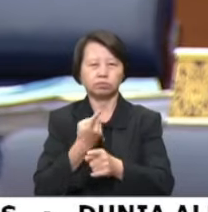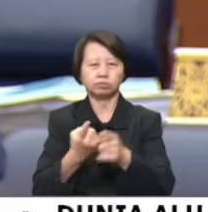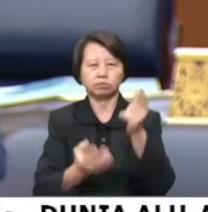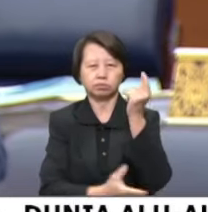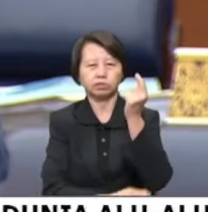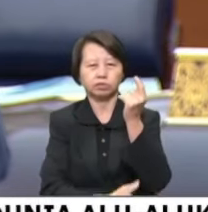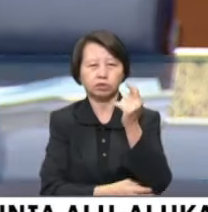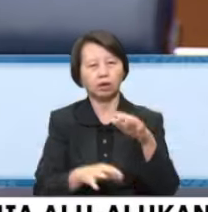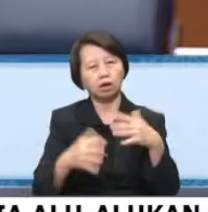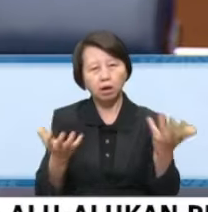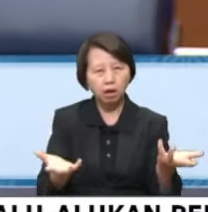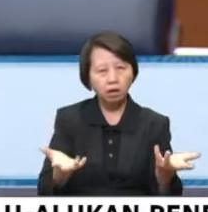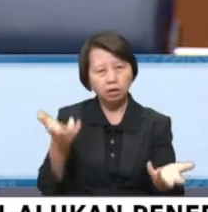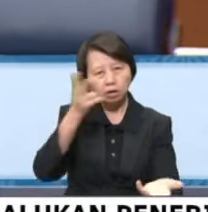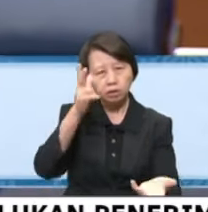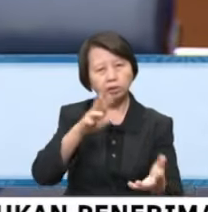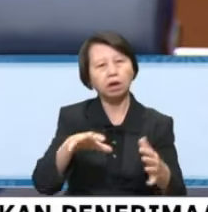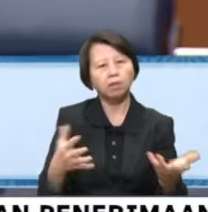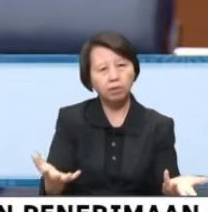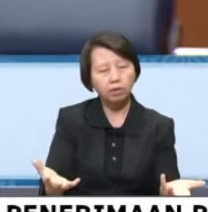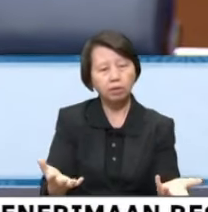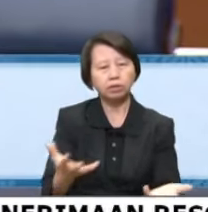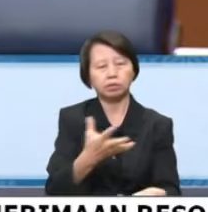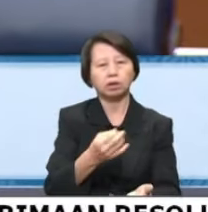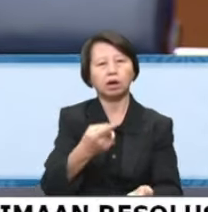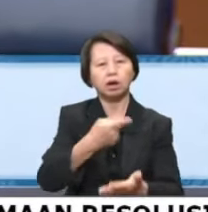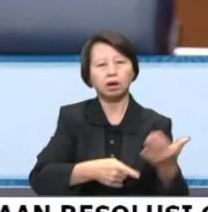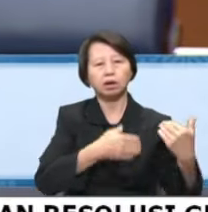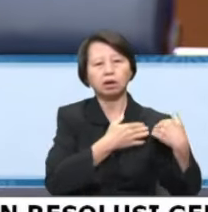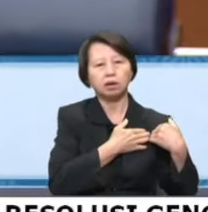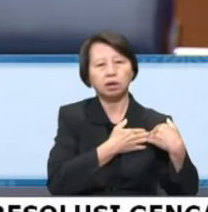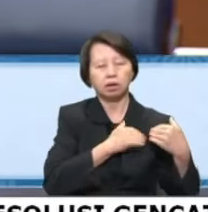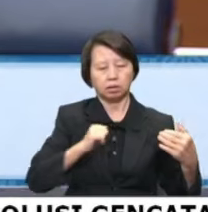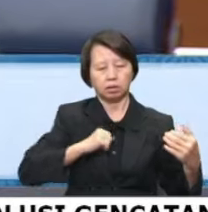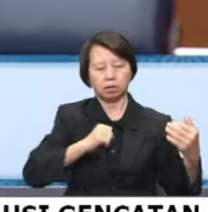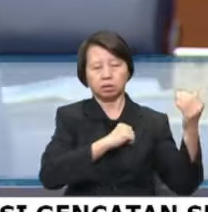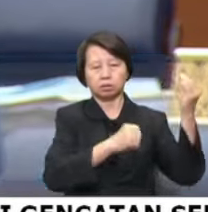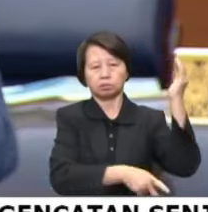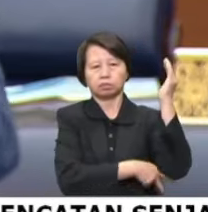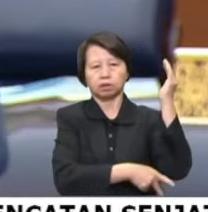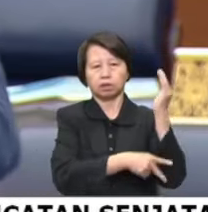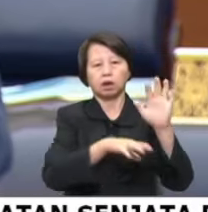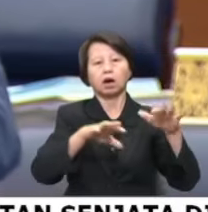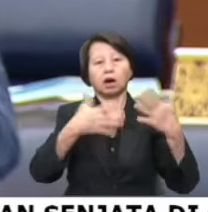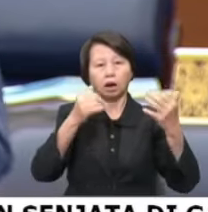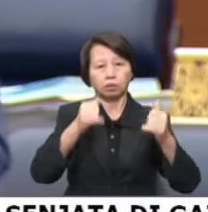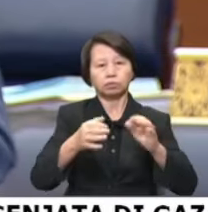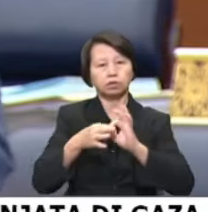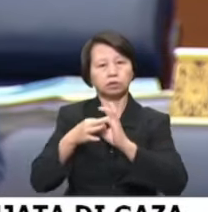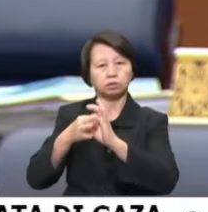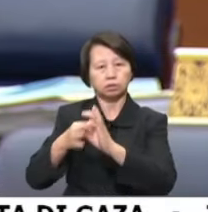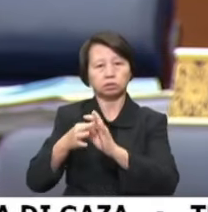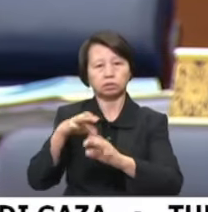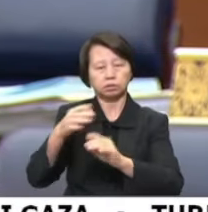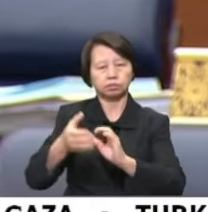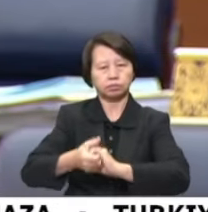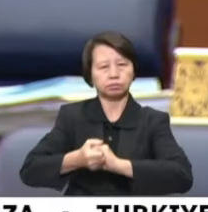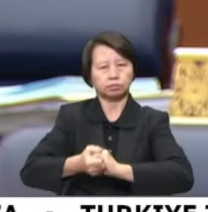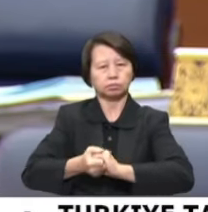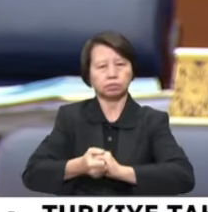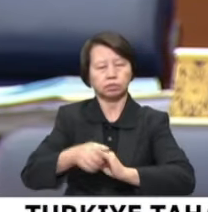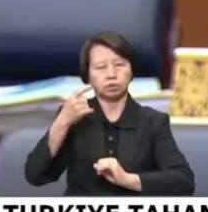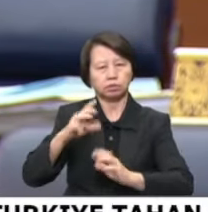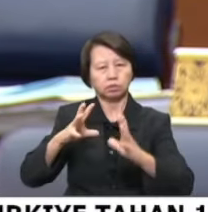apakah kerajaan ingin buat dan juga apakah peranan ahli parlimen, bagaimana kita boleh kerjasama dengan lebih erat lagi